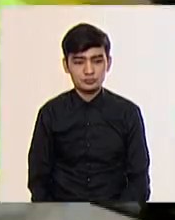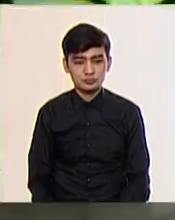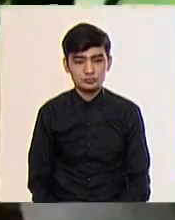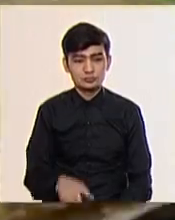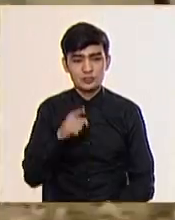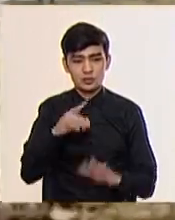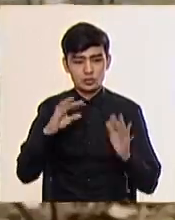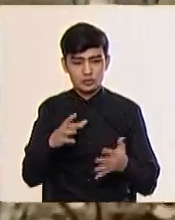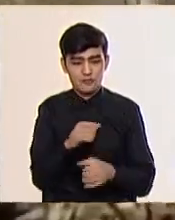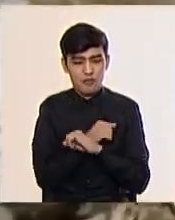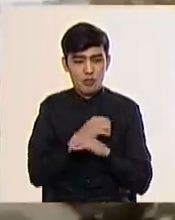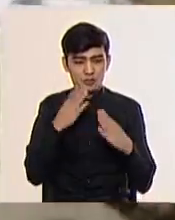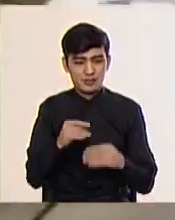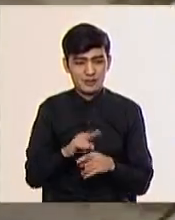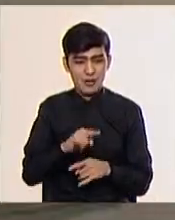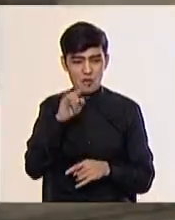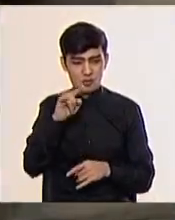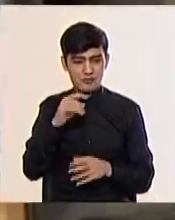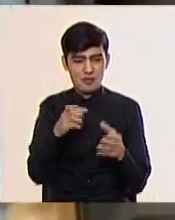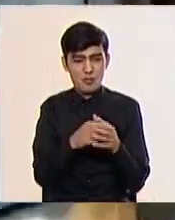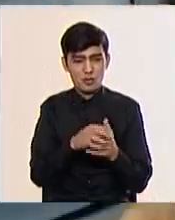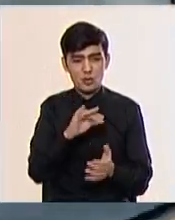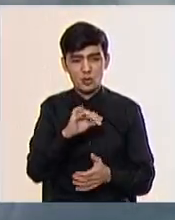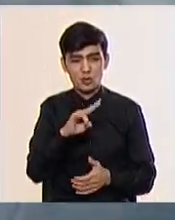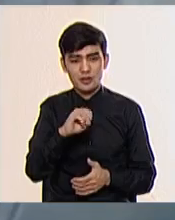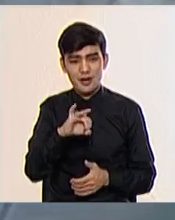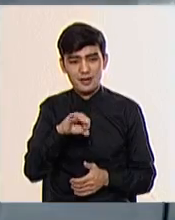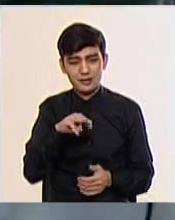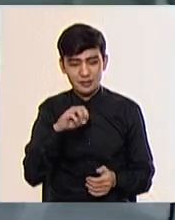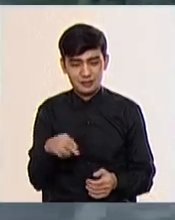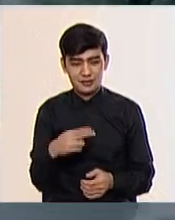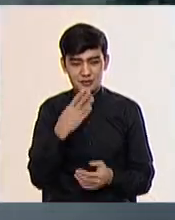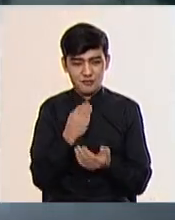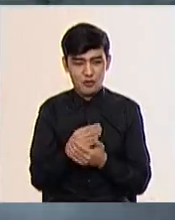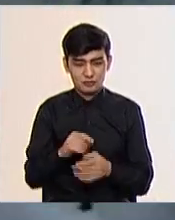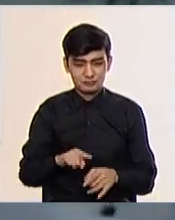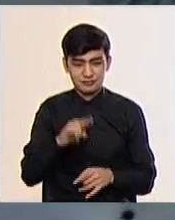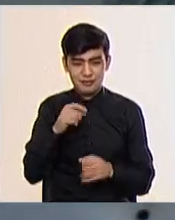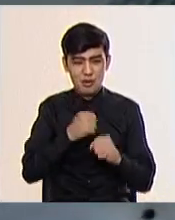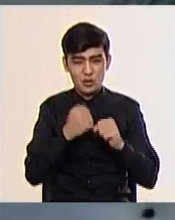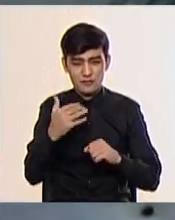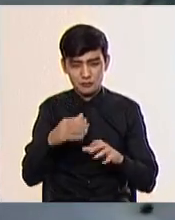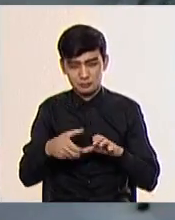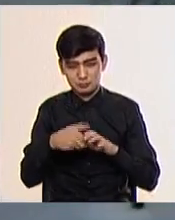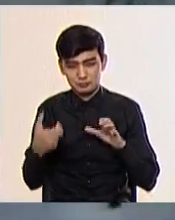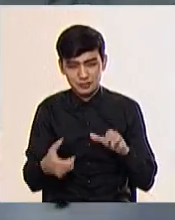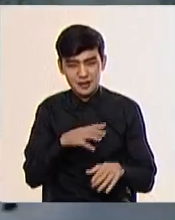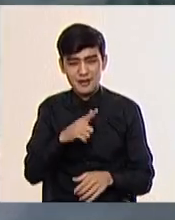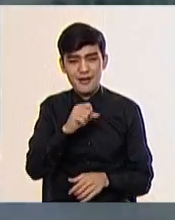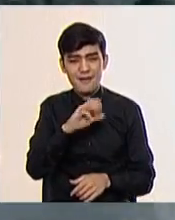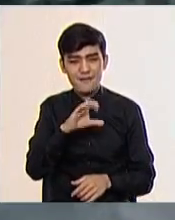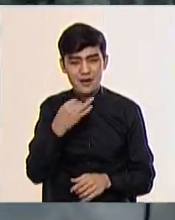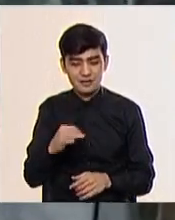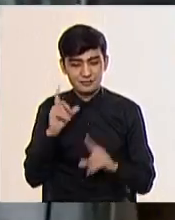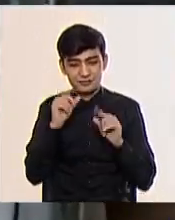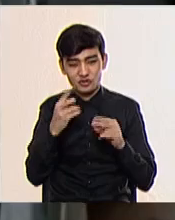Это случилось в минувшие выходные. Самолет авиакомпании United Airlines потерял часть обшивки двигателя во время рейса на Гавайи. Обломки